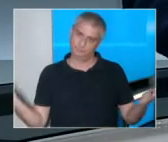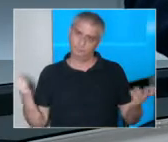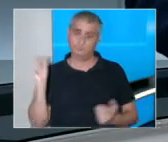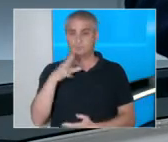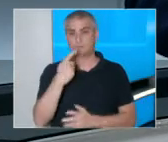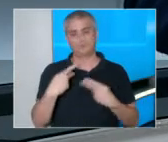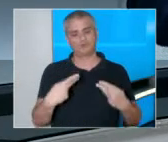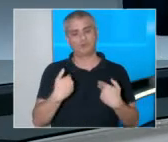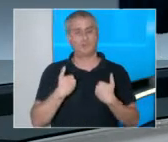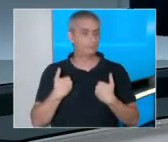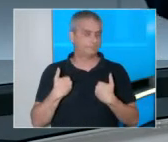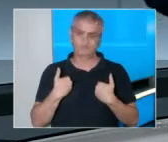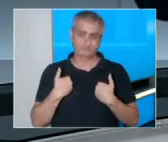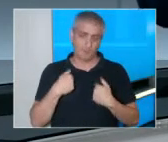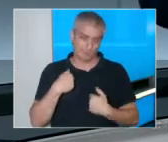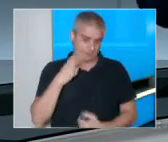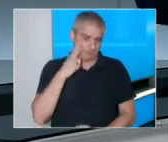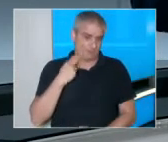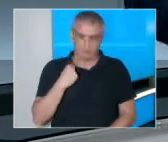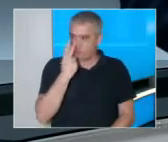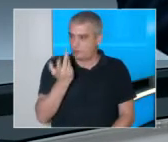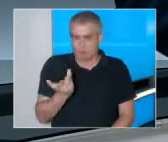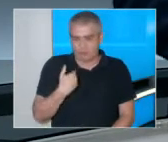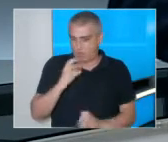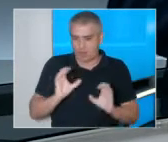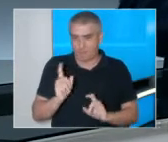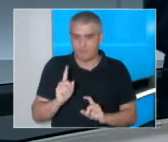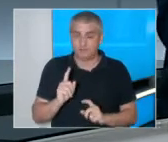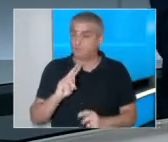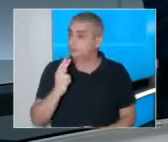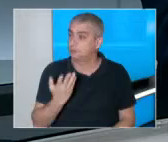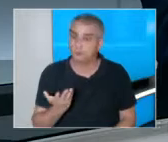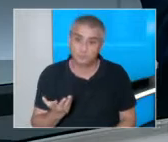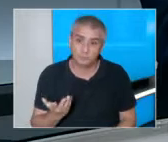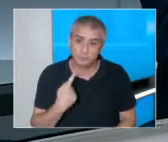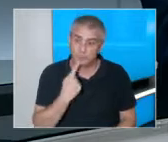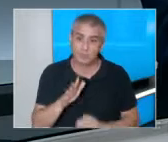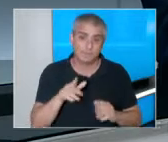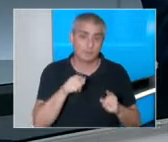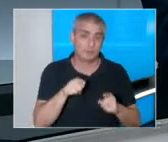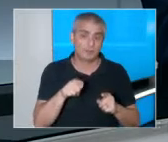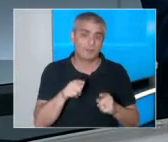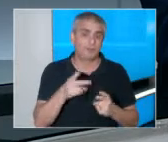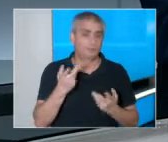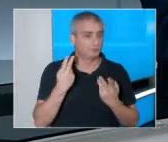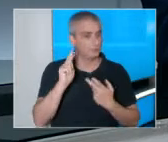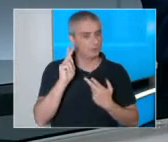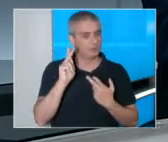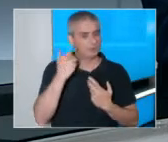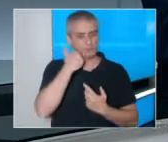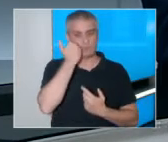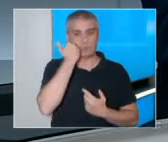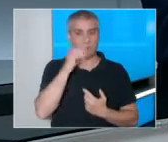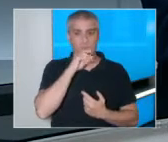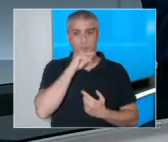באים ומשווקים לנו את זה. אני נבוך כשאני רואה את זה, אני פחות מתרגז. מצד שני, בוא נאמר שהממשלה הזאת מגלה דווקא בגרות,